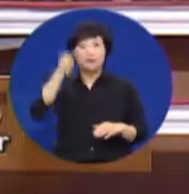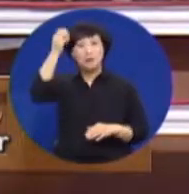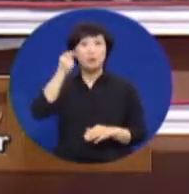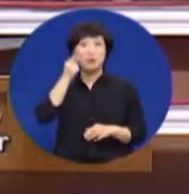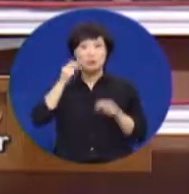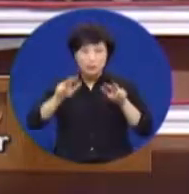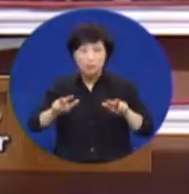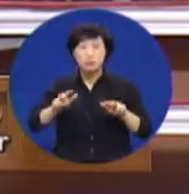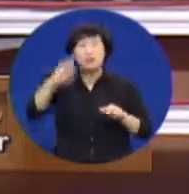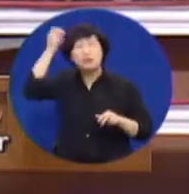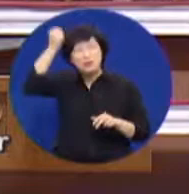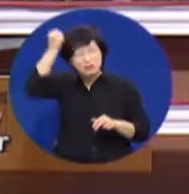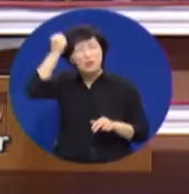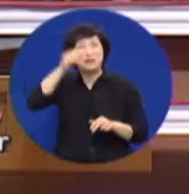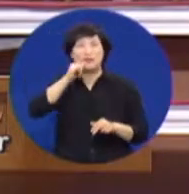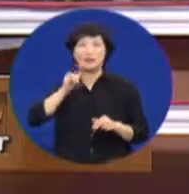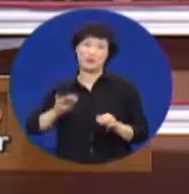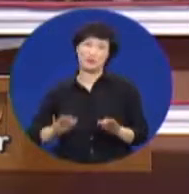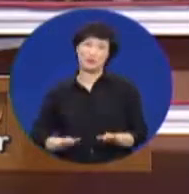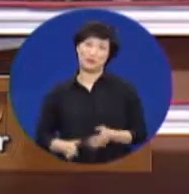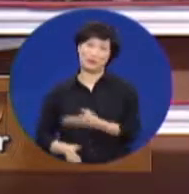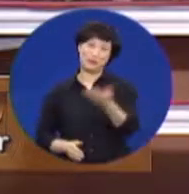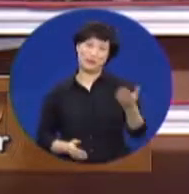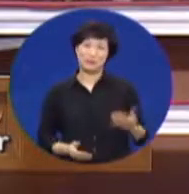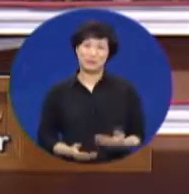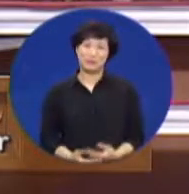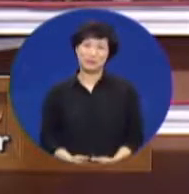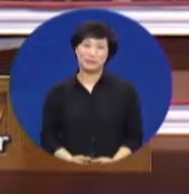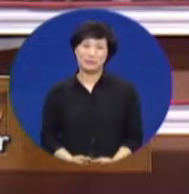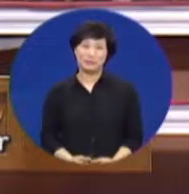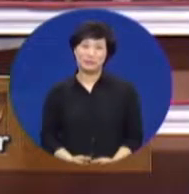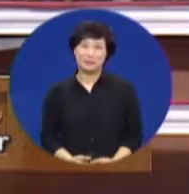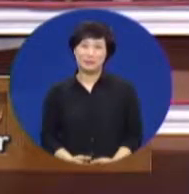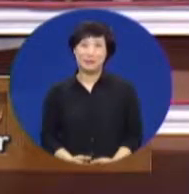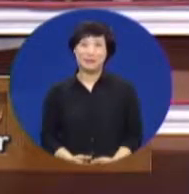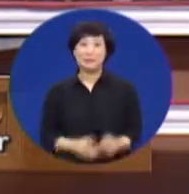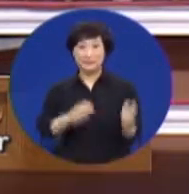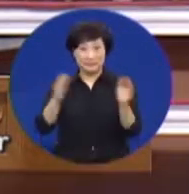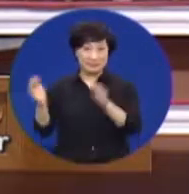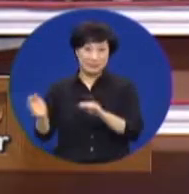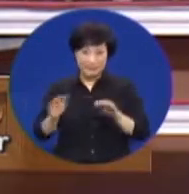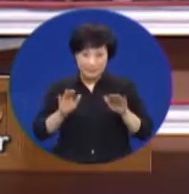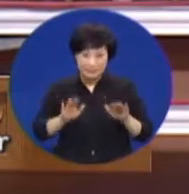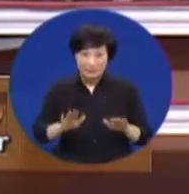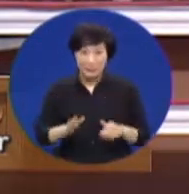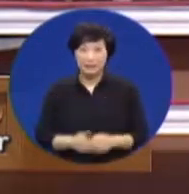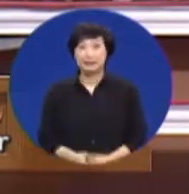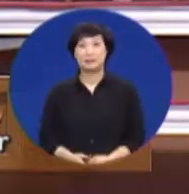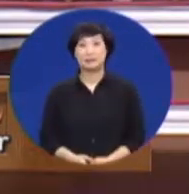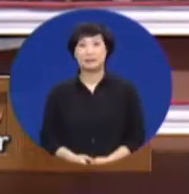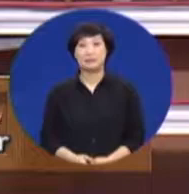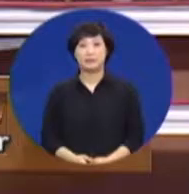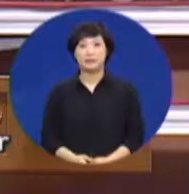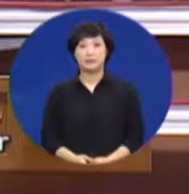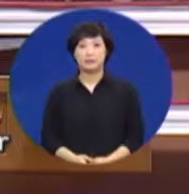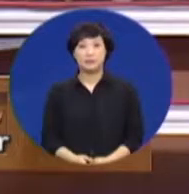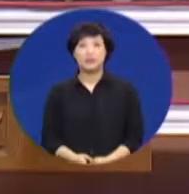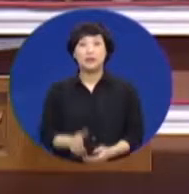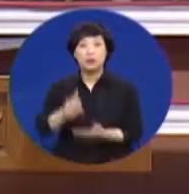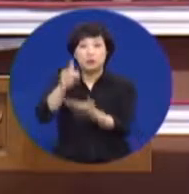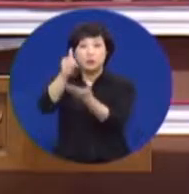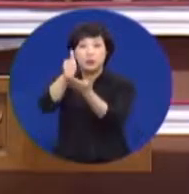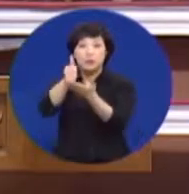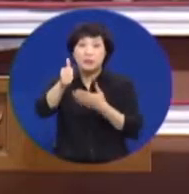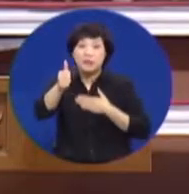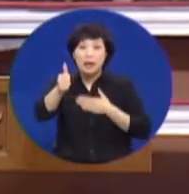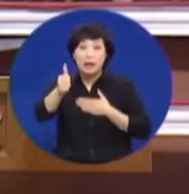지금도 기억하잖아요. 지금도 기억하잖아요. 그런데 우리 주님이